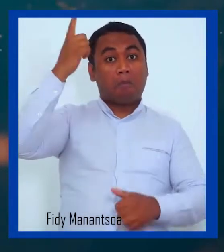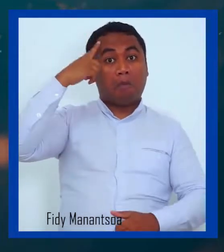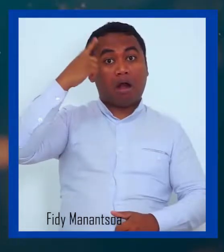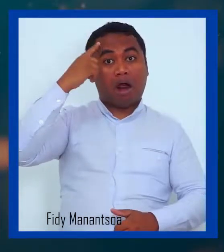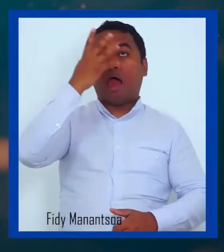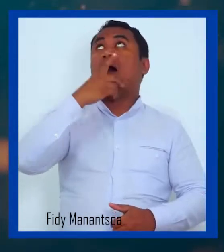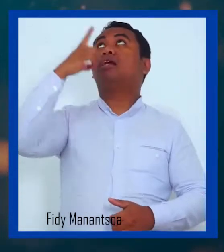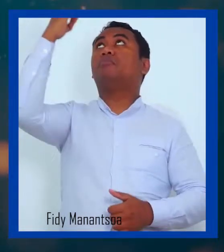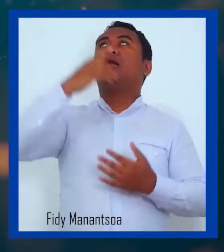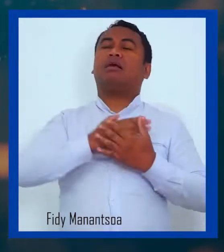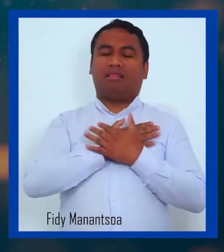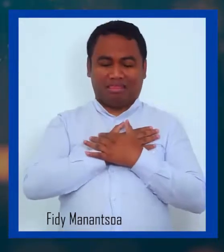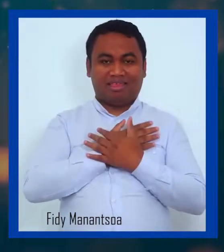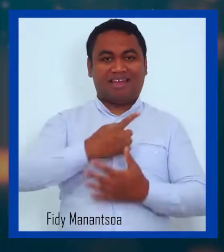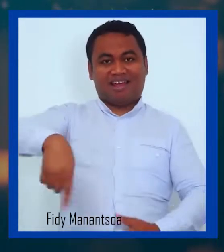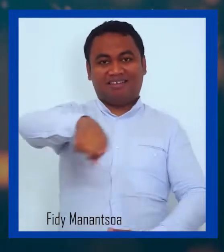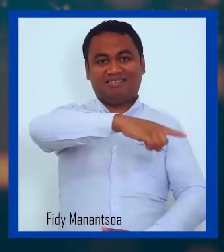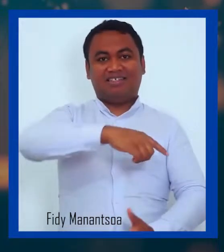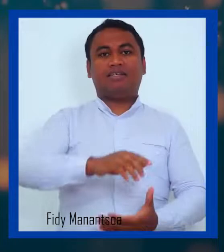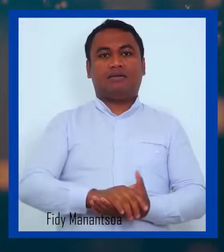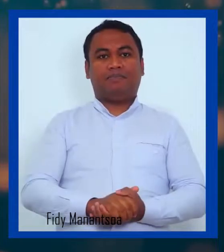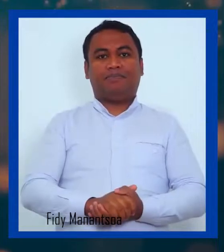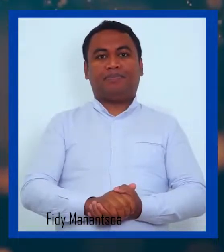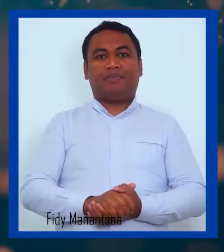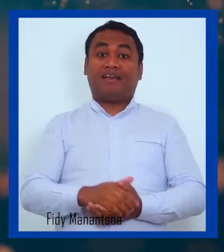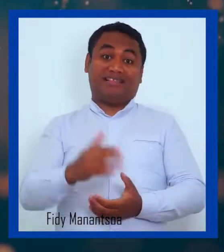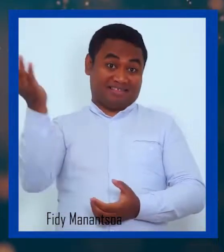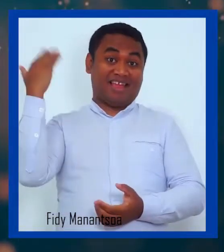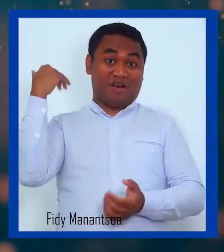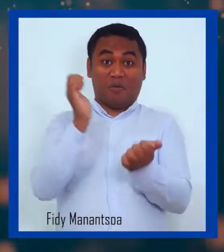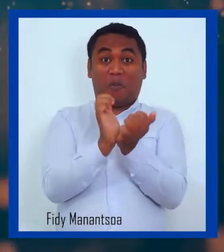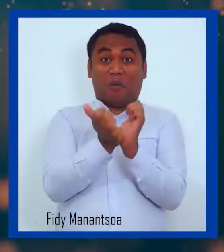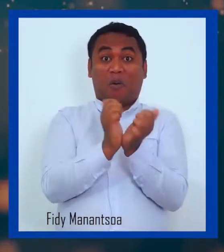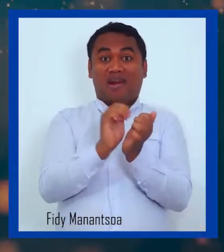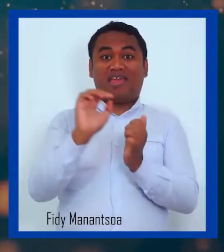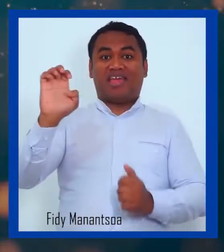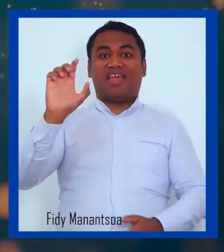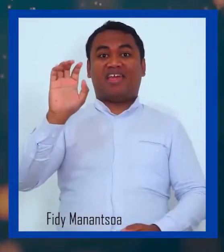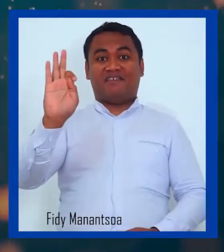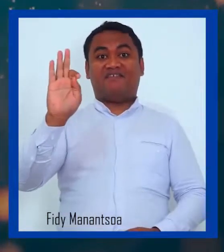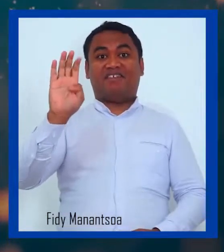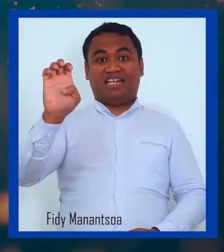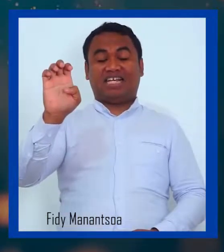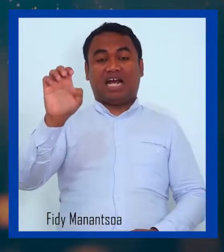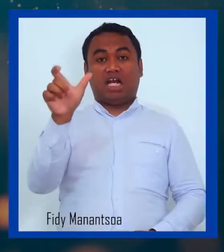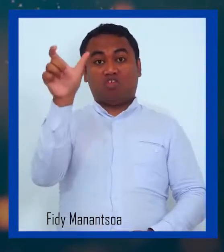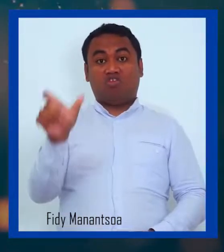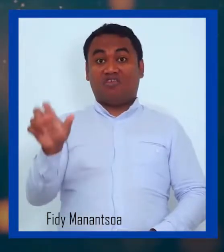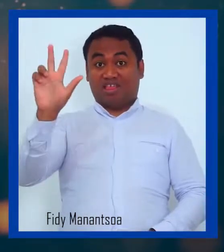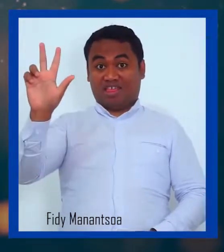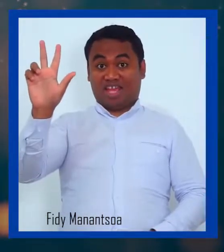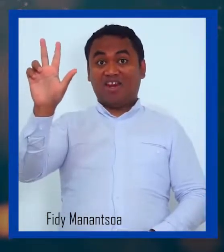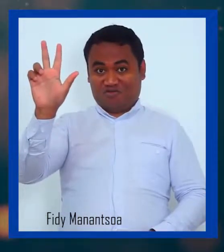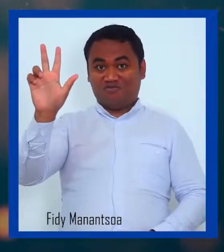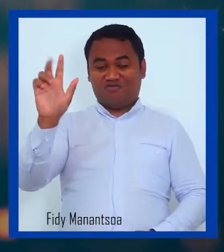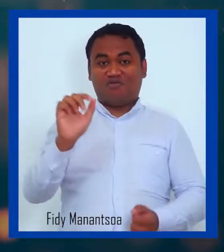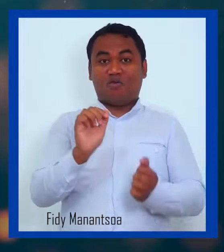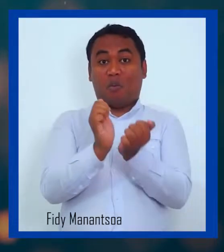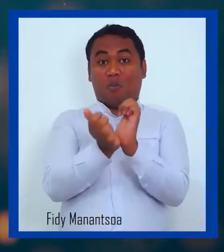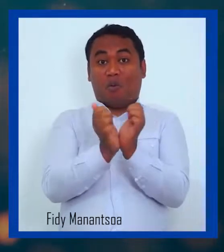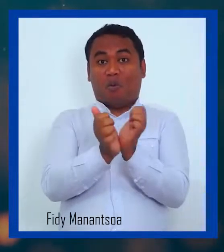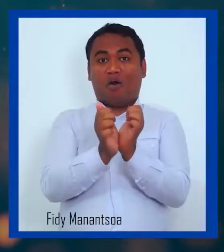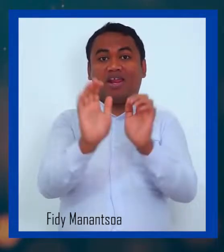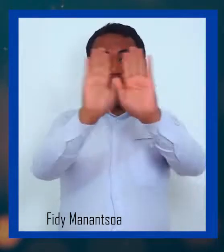tsara mihitsy izany fitiavan'Andriamanitra antsika izany. I Paola rariavana any amin'ny Efesiana 4 rehefa miresaka ny fitiavan'i Kristy io izy